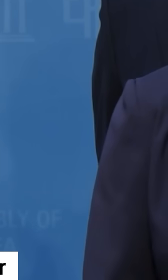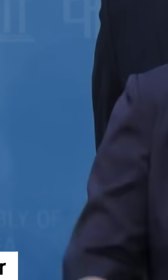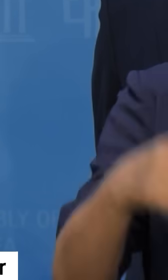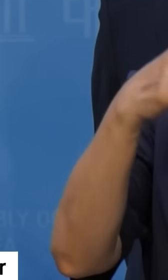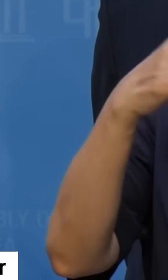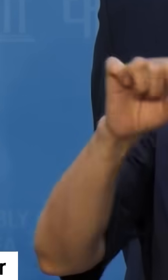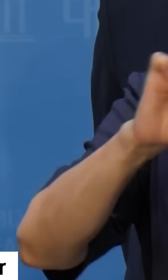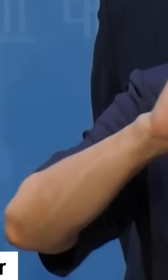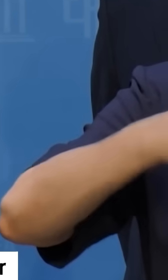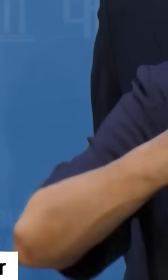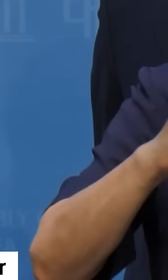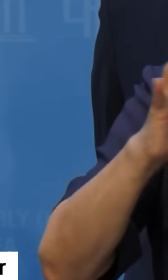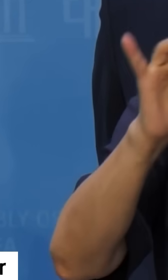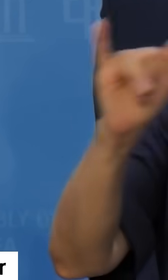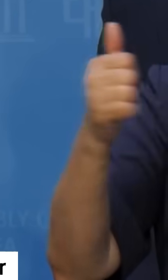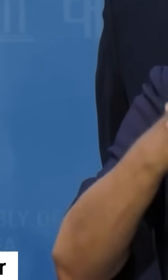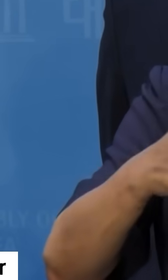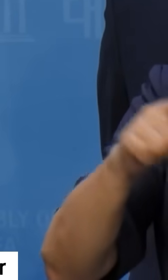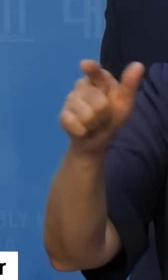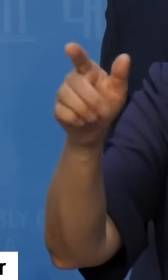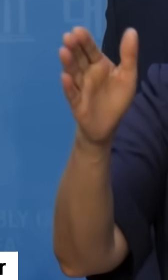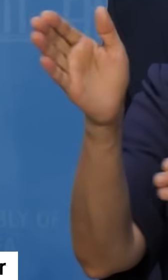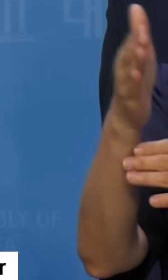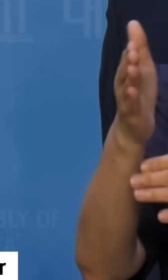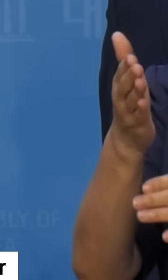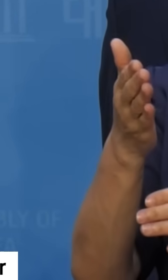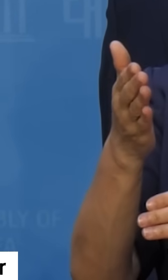일본 자국민들조차 선뜻 수단물이